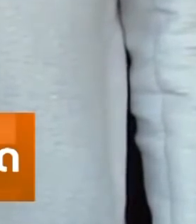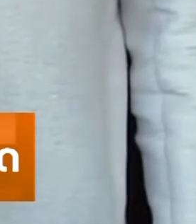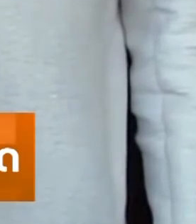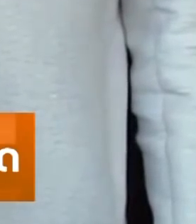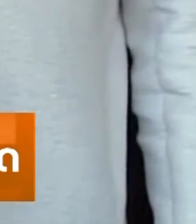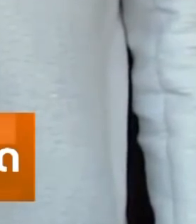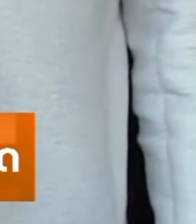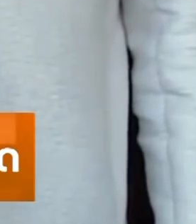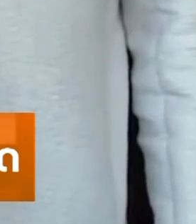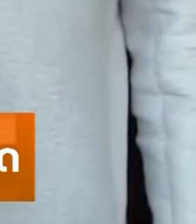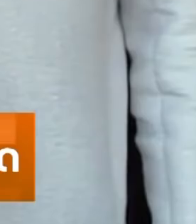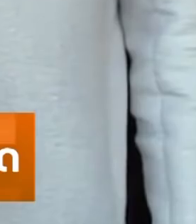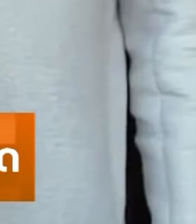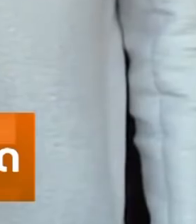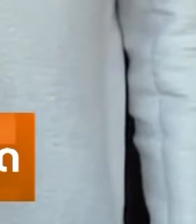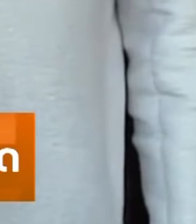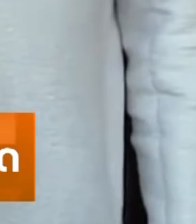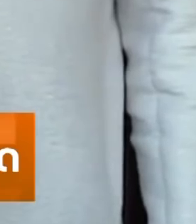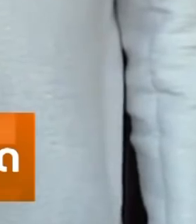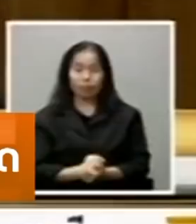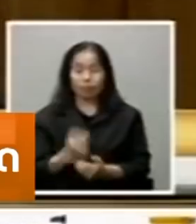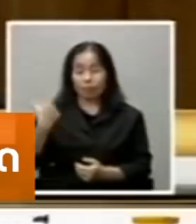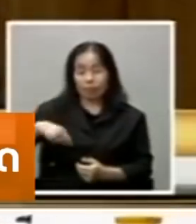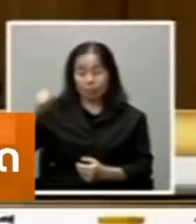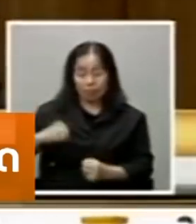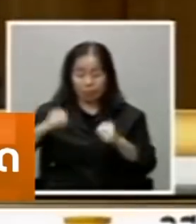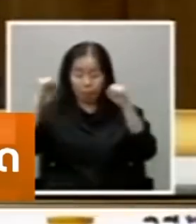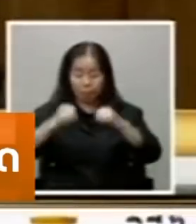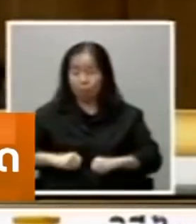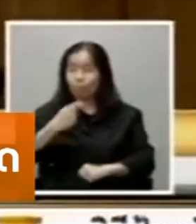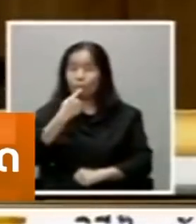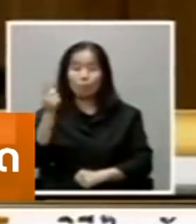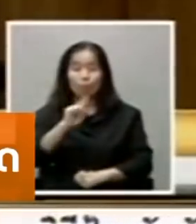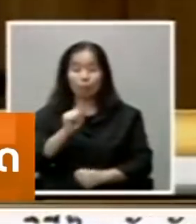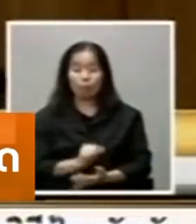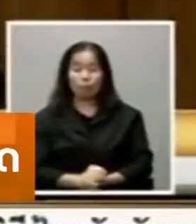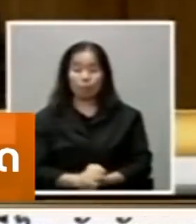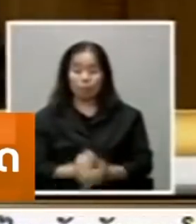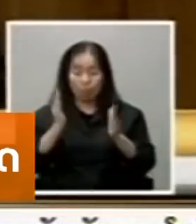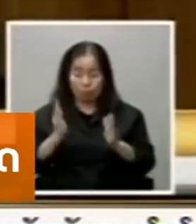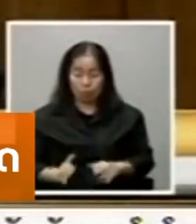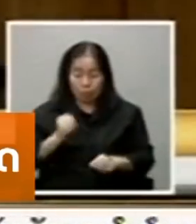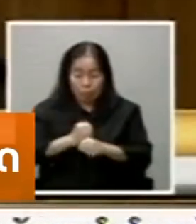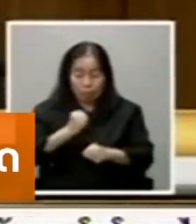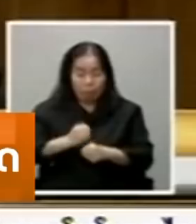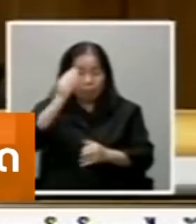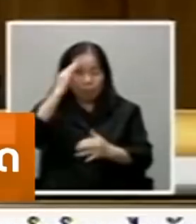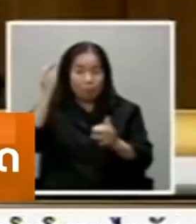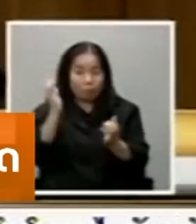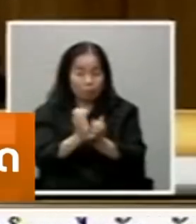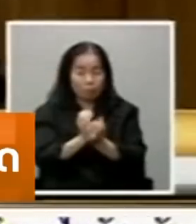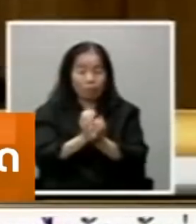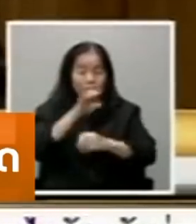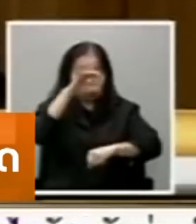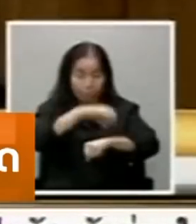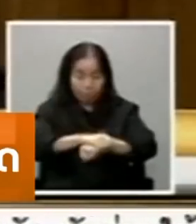ไม่ต้องยื่นบัญชีภาษีคนมองว่าถูกต้องมั้ยก็ไม่ถูกต้องคุณธรรมนัสอธิบาย lotที่แล้วโดนอะไรนะครับพัก 9กับพี่ไปไป